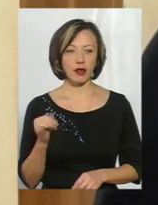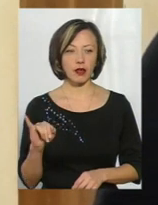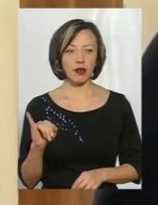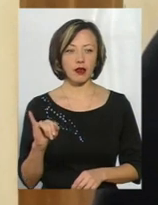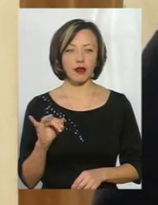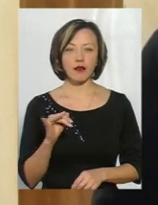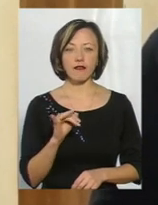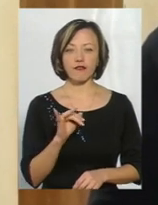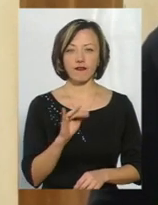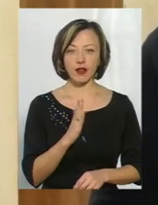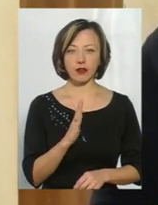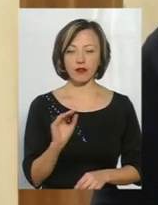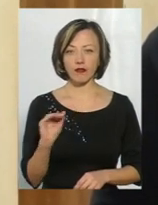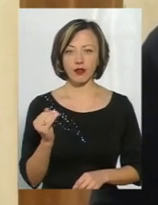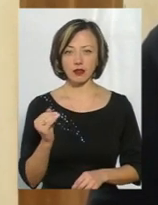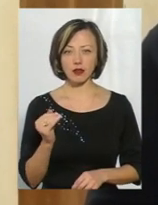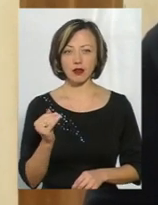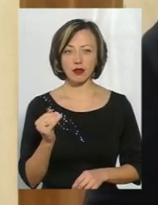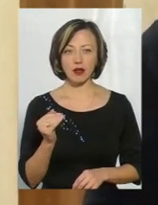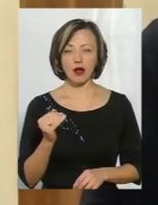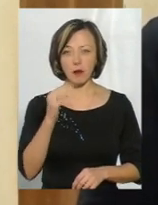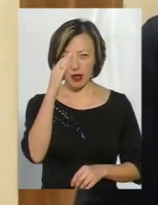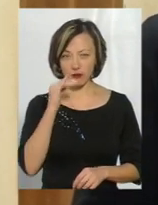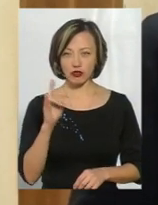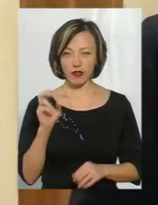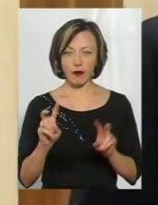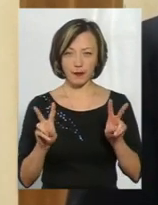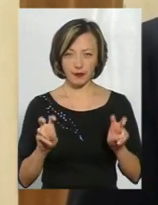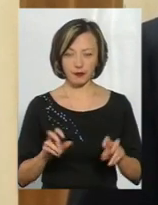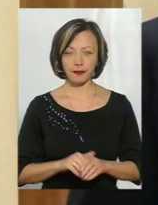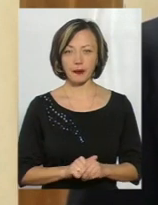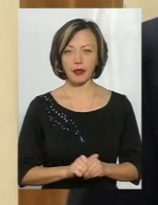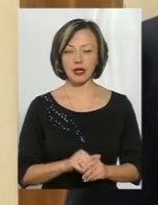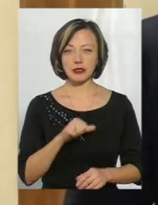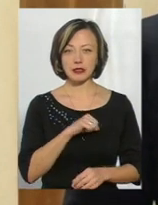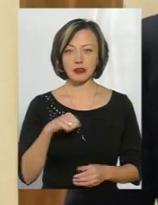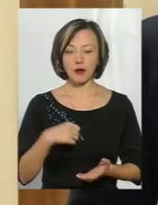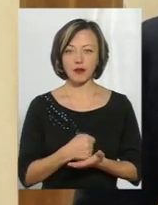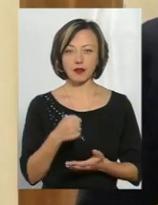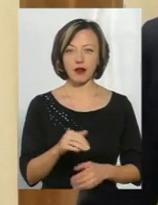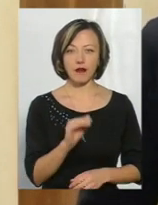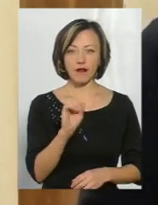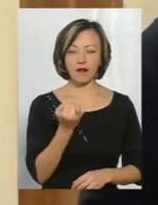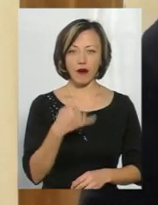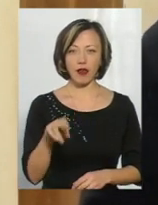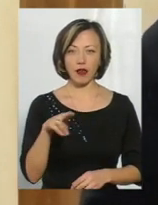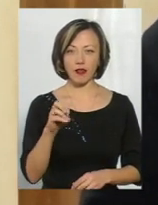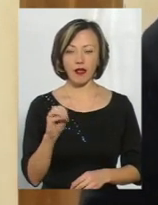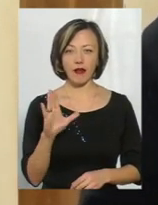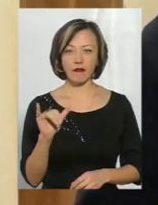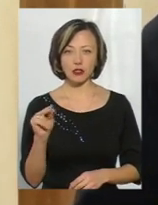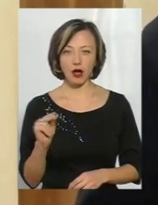районна організація політичної партії Всеукраїнське об'єднання «Батьківщина». Самовисуванці Файдевич Анатолій